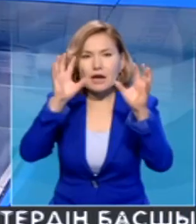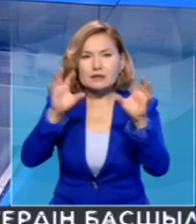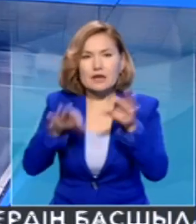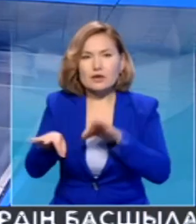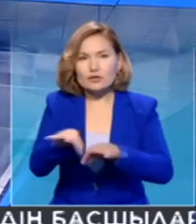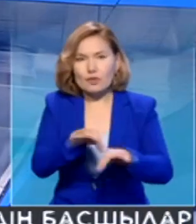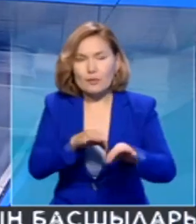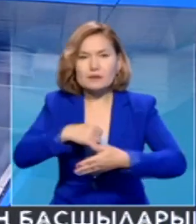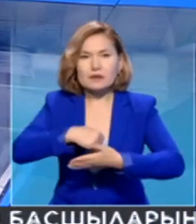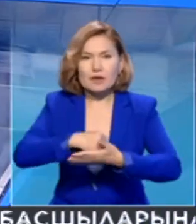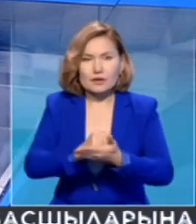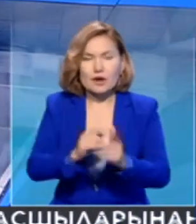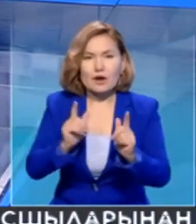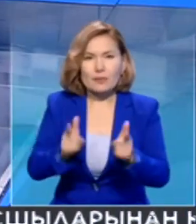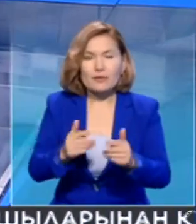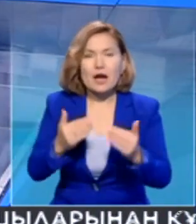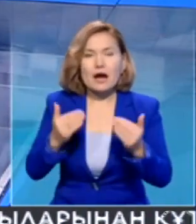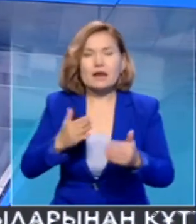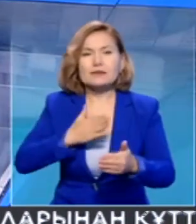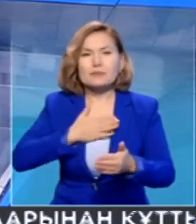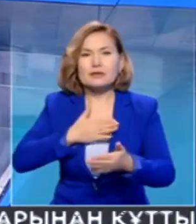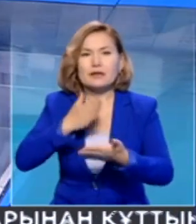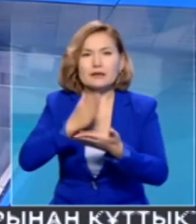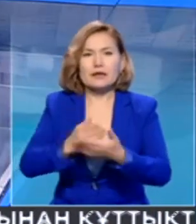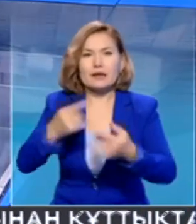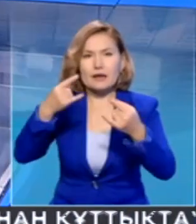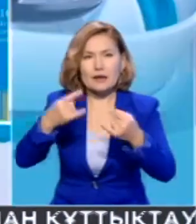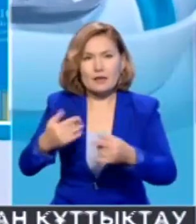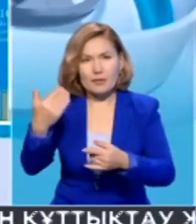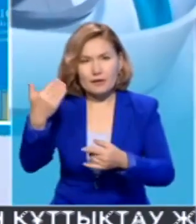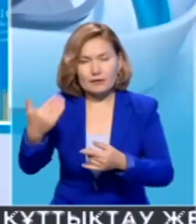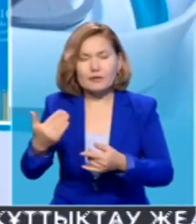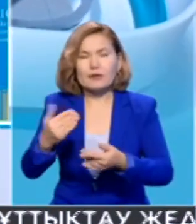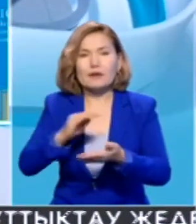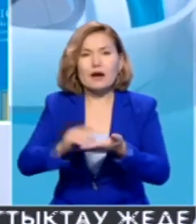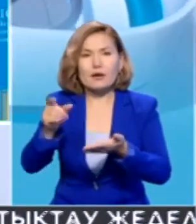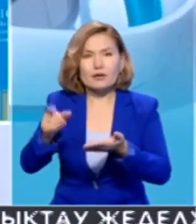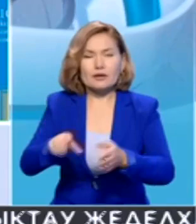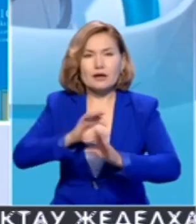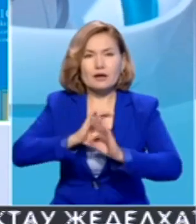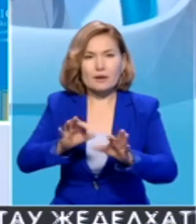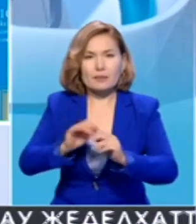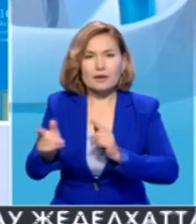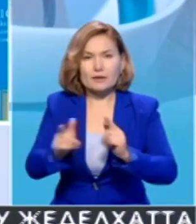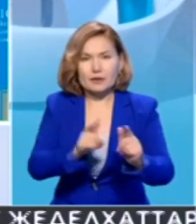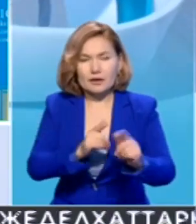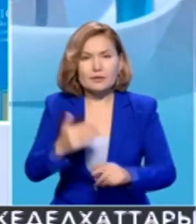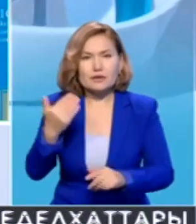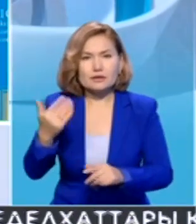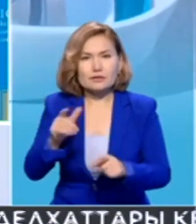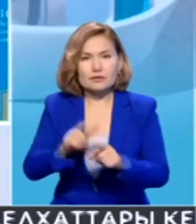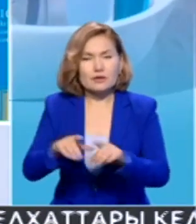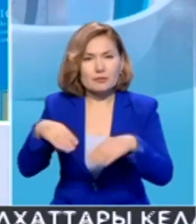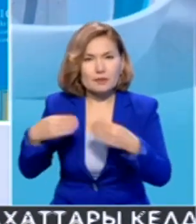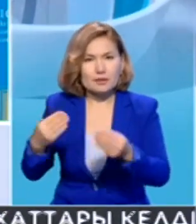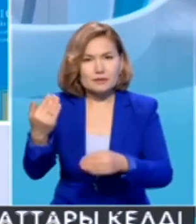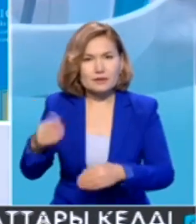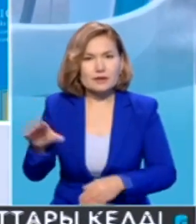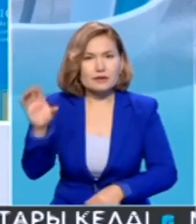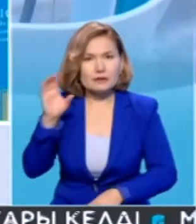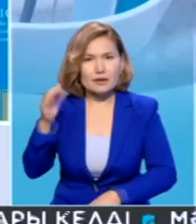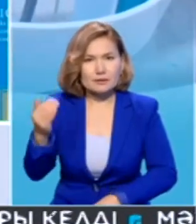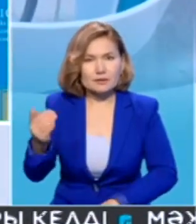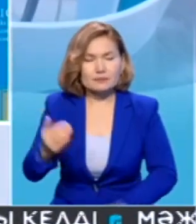екінші оқылымда мақұлданды. Қазір бізбен тікелей байланысқа Сәбит Әлдебай шықты. Сәбит, сөз өзіңде.